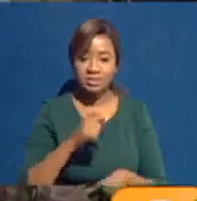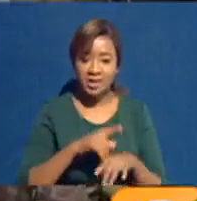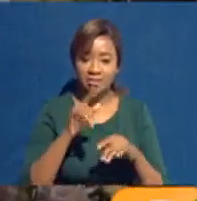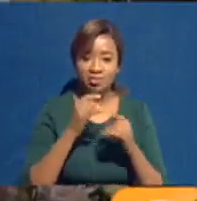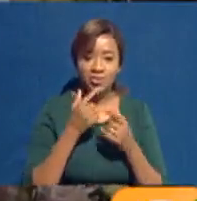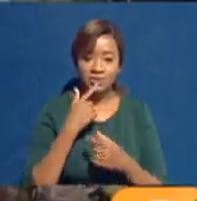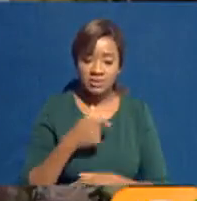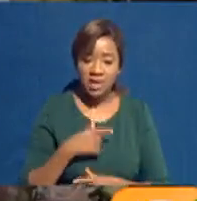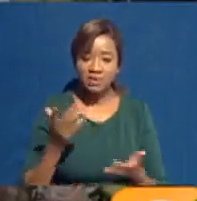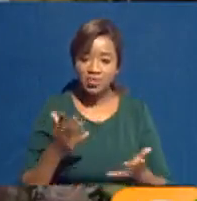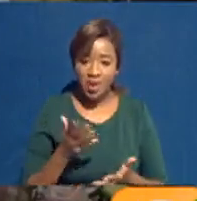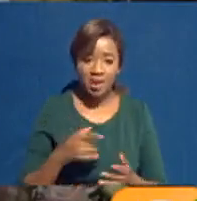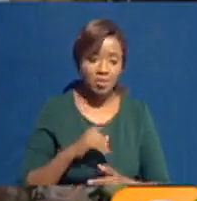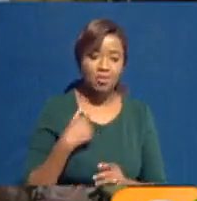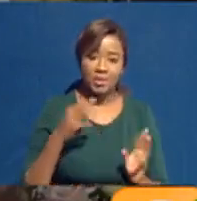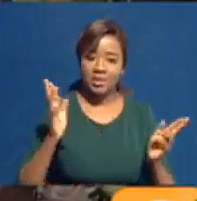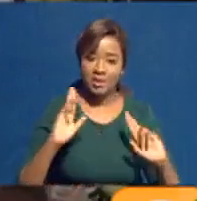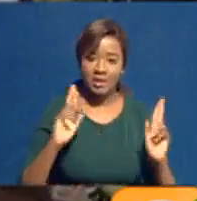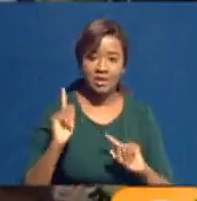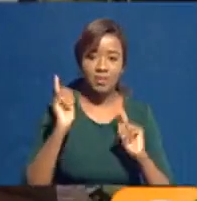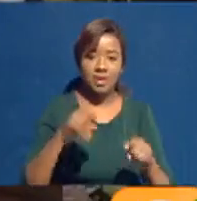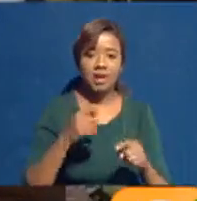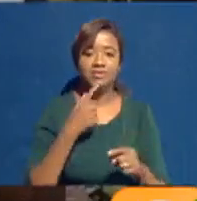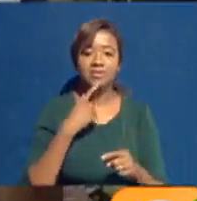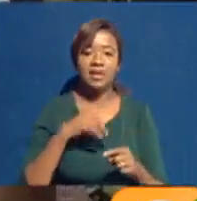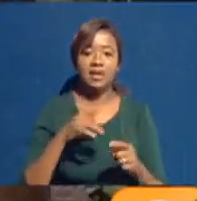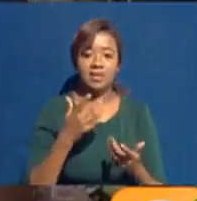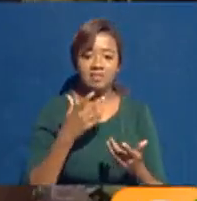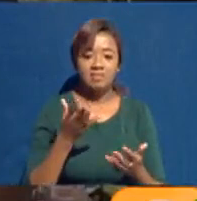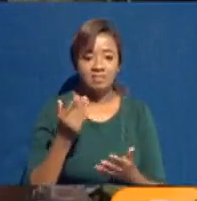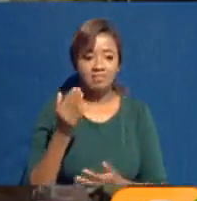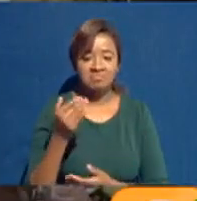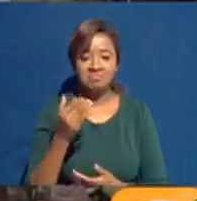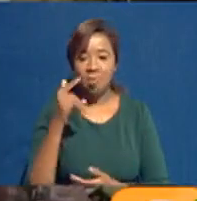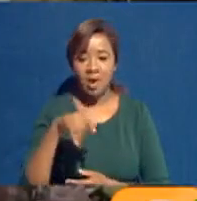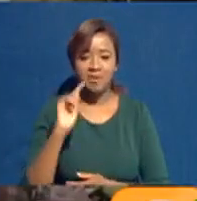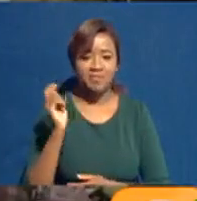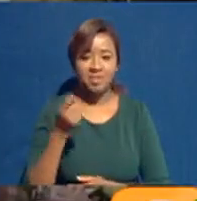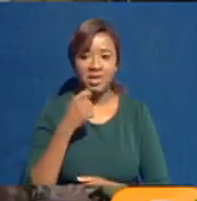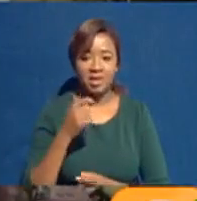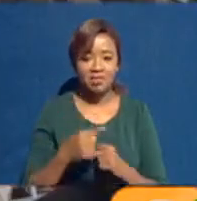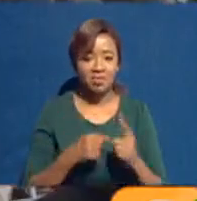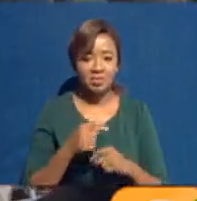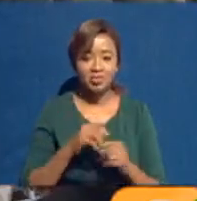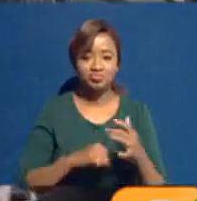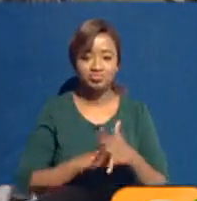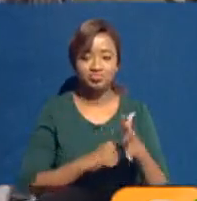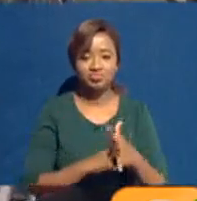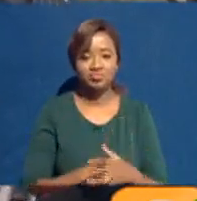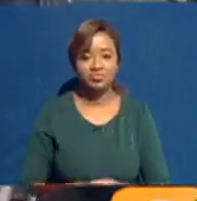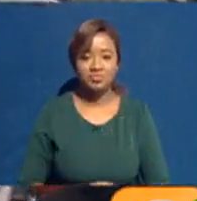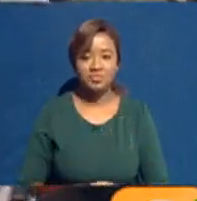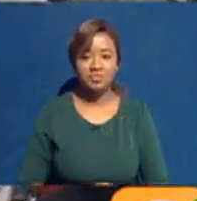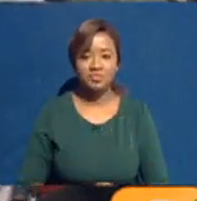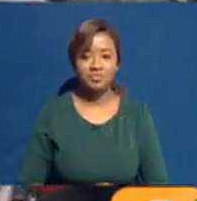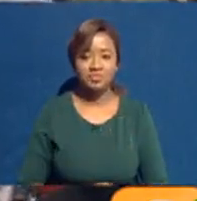tuwe, mimi nitakuja na sufuria kugogaoga kusema kuna jaa, kwa sababu Kenya nzima kuna jaa. You have